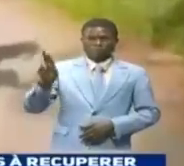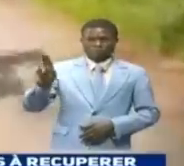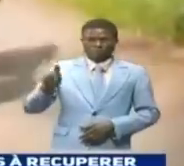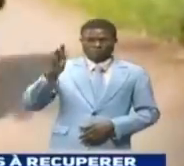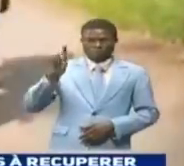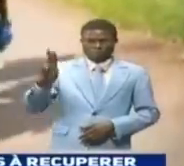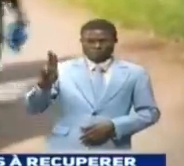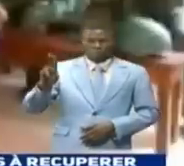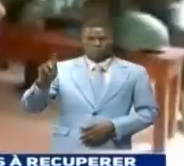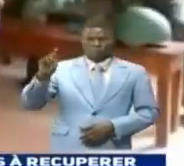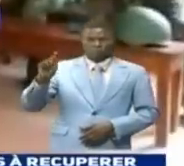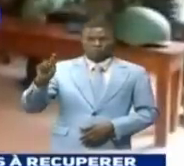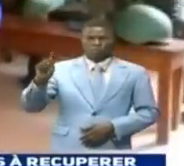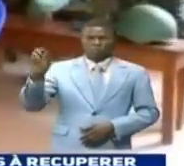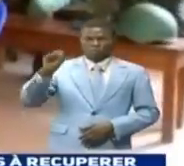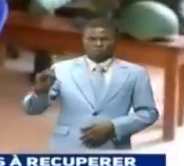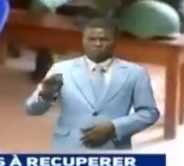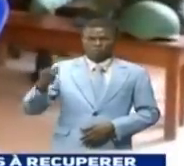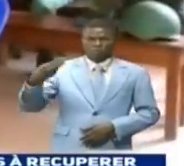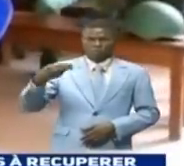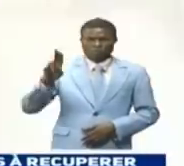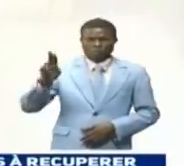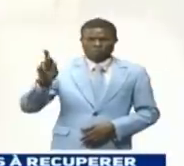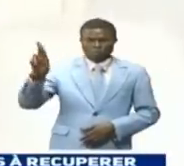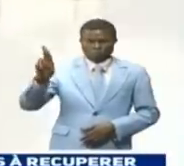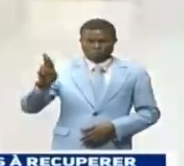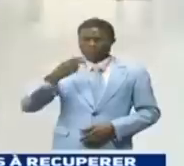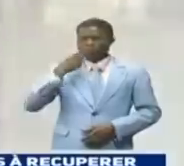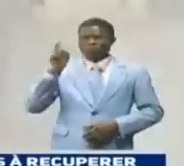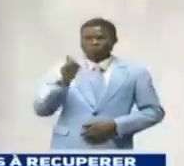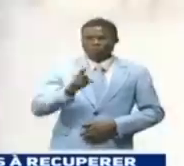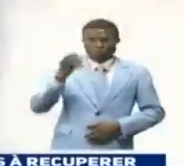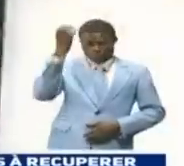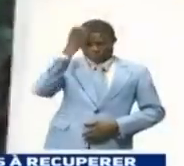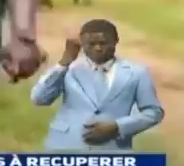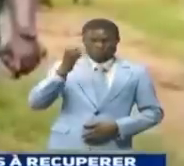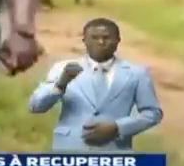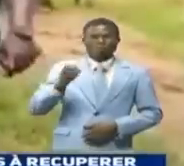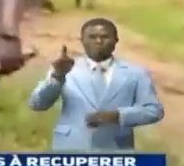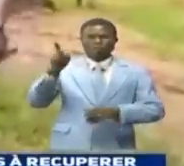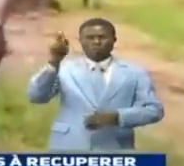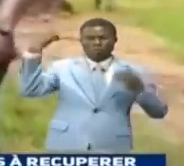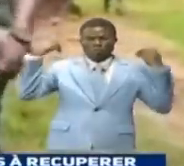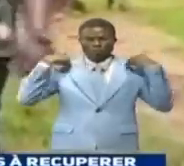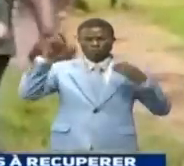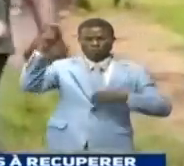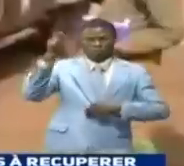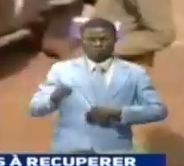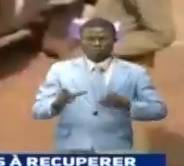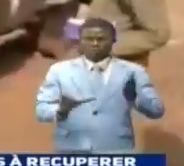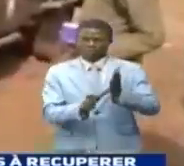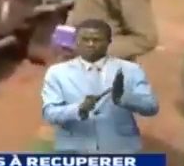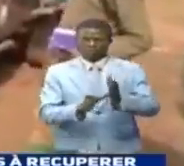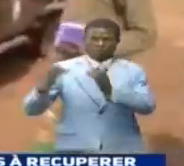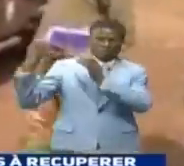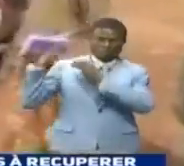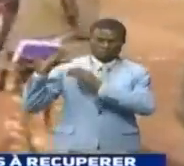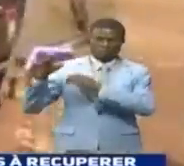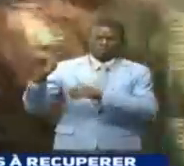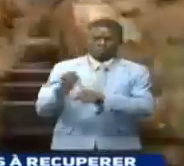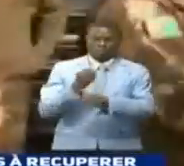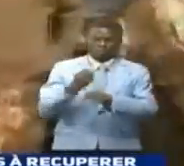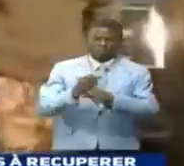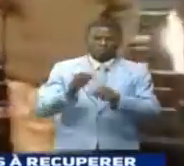du M23. Après une réorganisation sous le commandement du général-major Chico, chef d'état-major général adjoint chargé des opérations et son